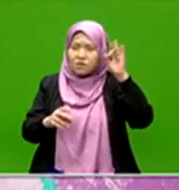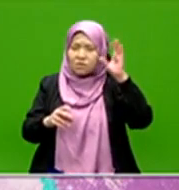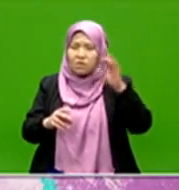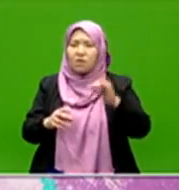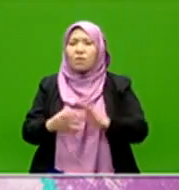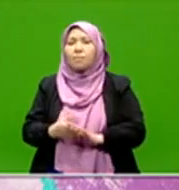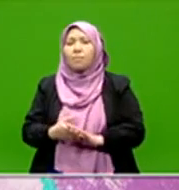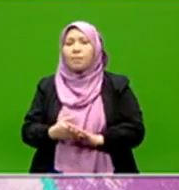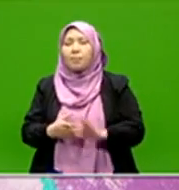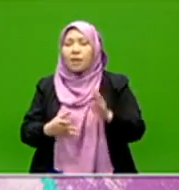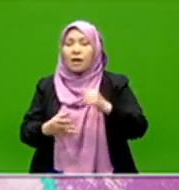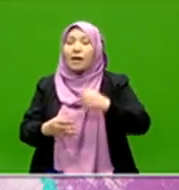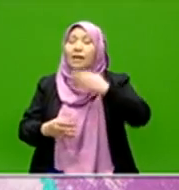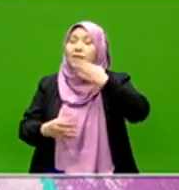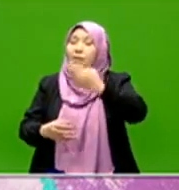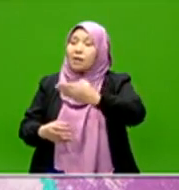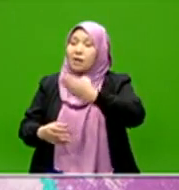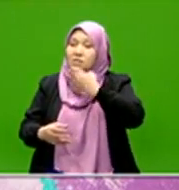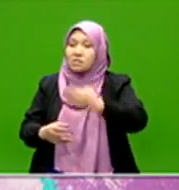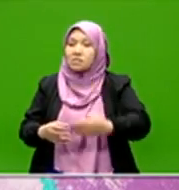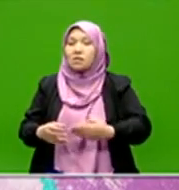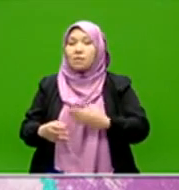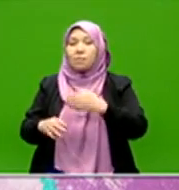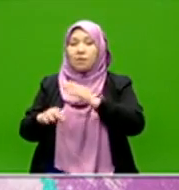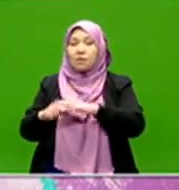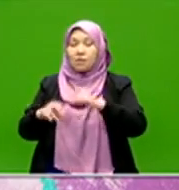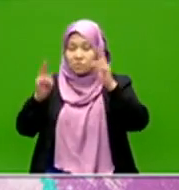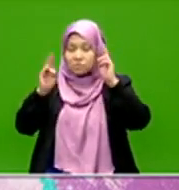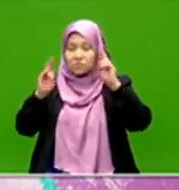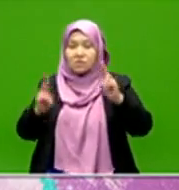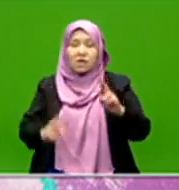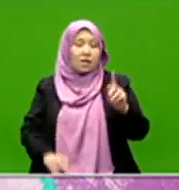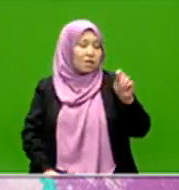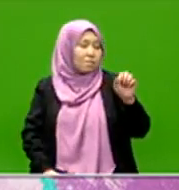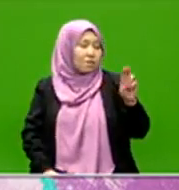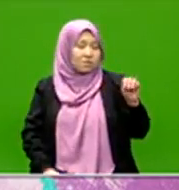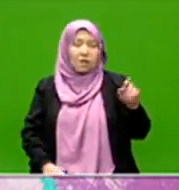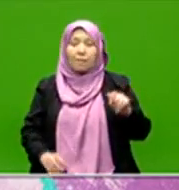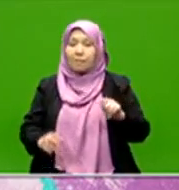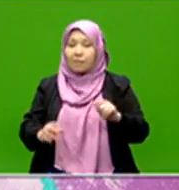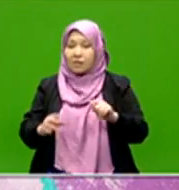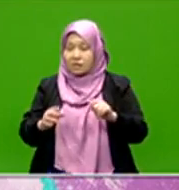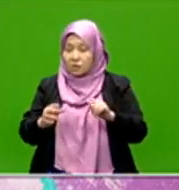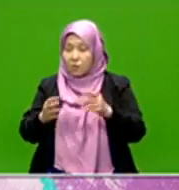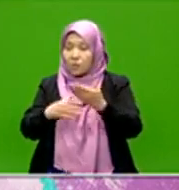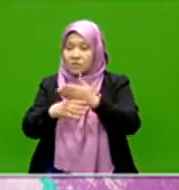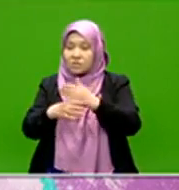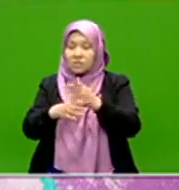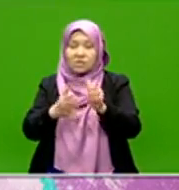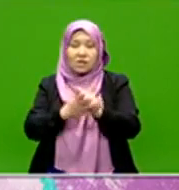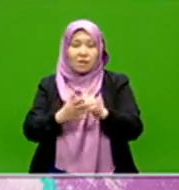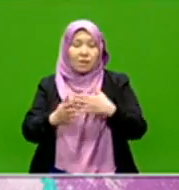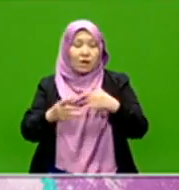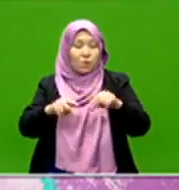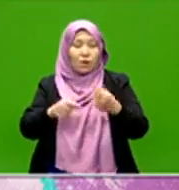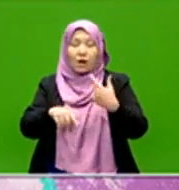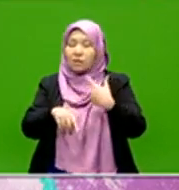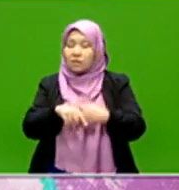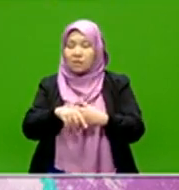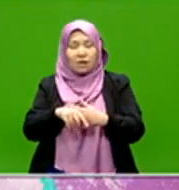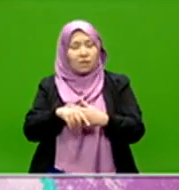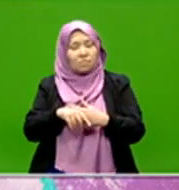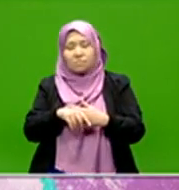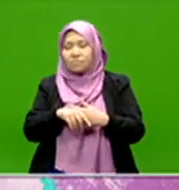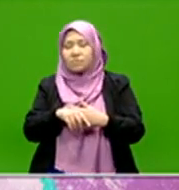Terima kasih ucapkan pada Ustaz Tirmizi ya, berkongsi juga Ustaz masih lagi Quran time di sana. Allahu Akbar, Allah sambil Allah melaksanakan